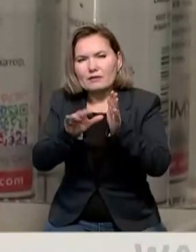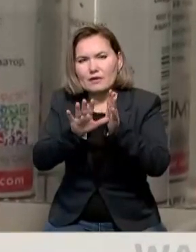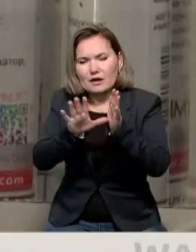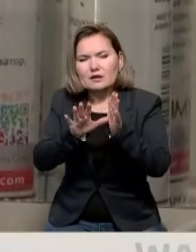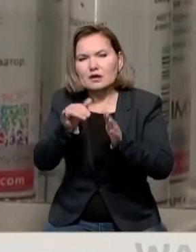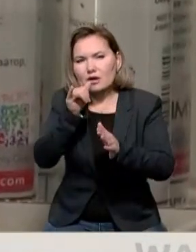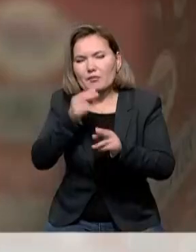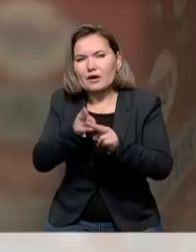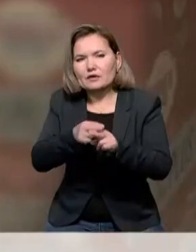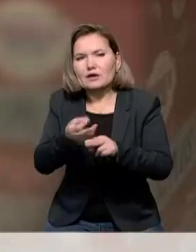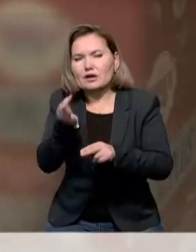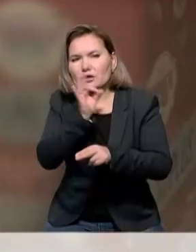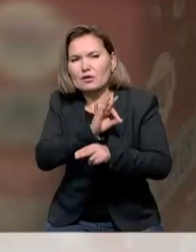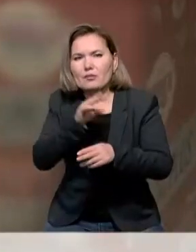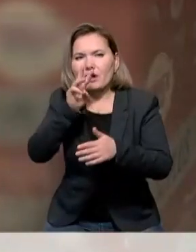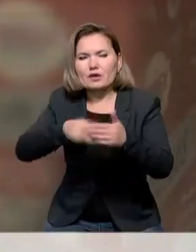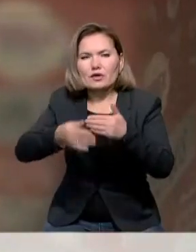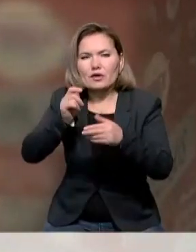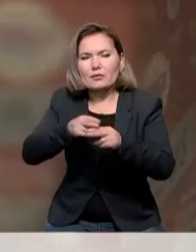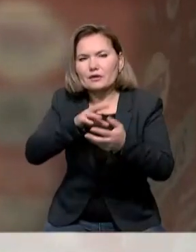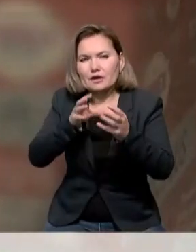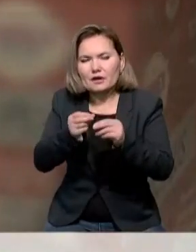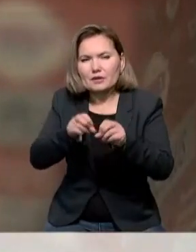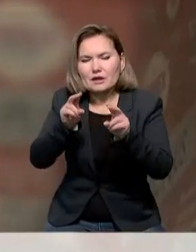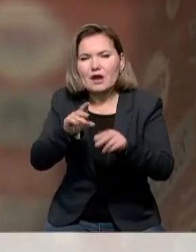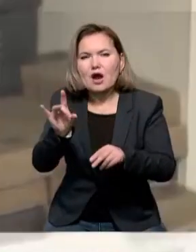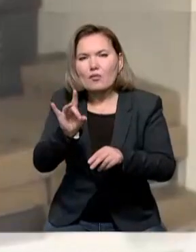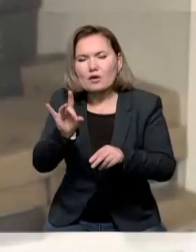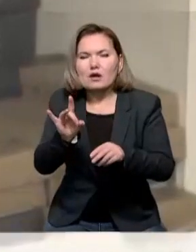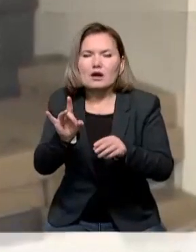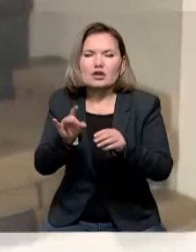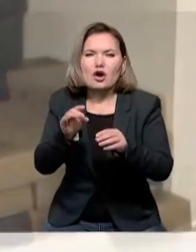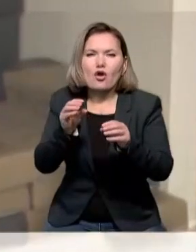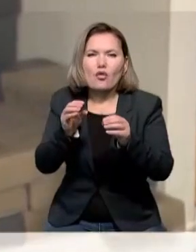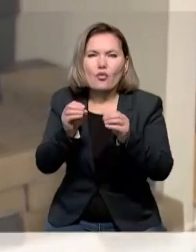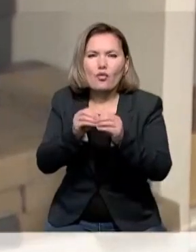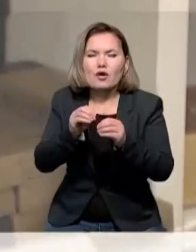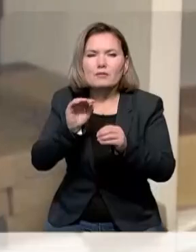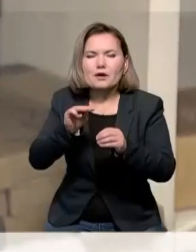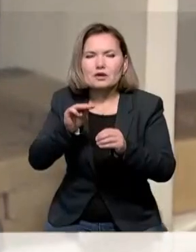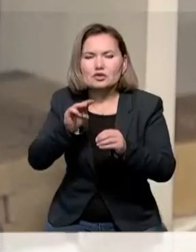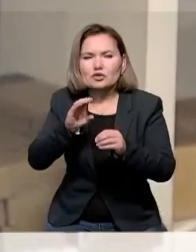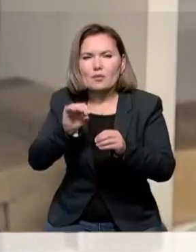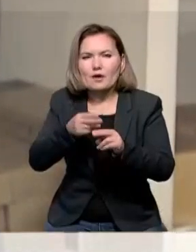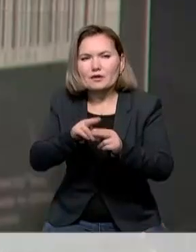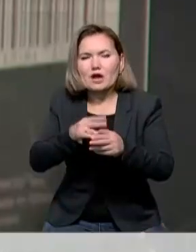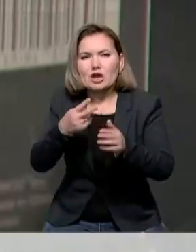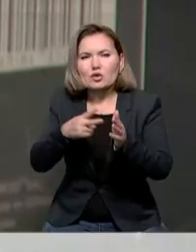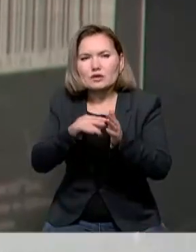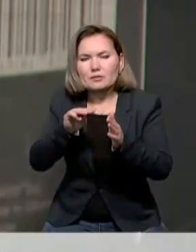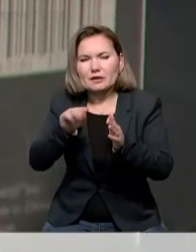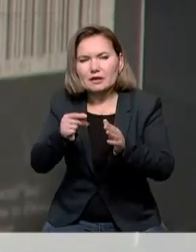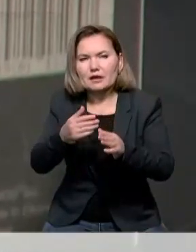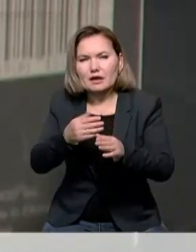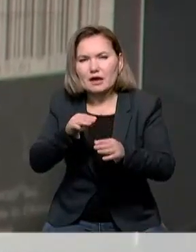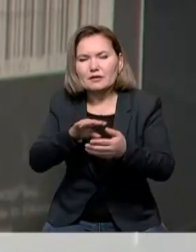оны пайдаланғандар айыппұл арқалайды. Жеке тұлғалар үшін оның мөлшері 10 мың сом. Бұл біздің ақшамен 57 мың теңгеден асады.